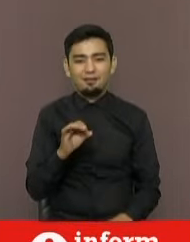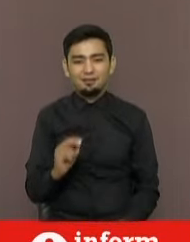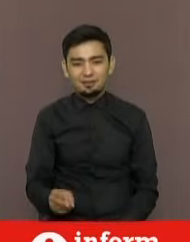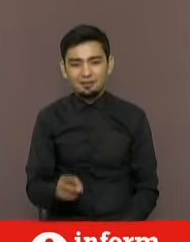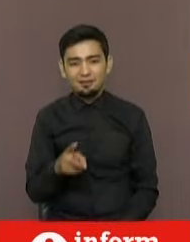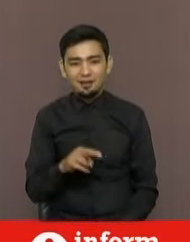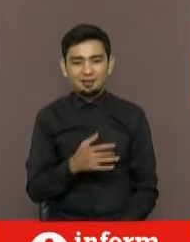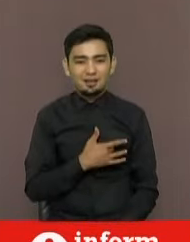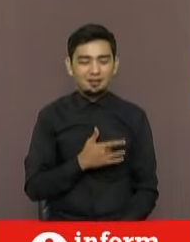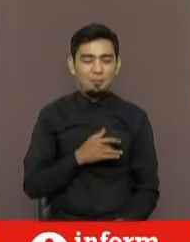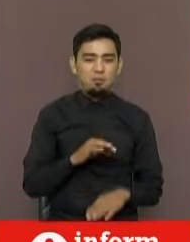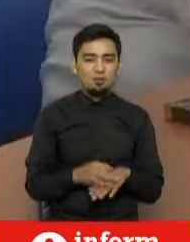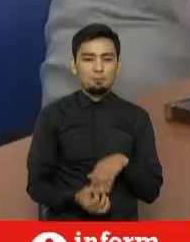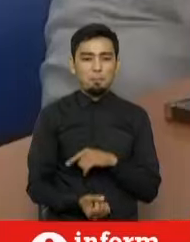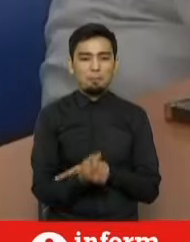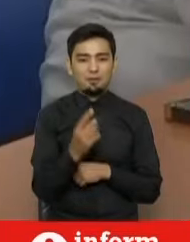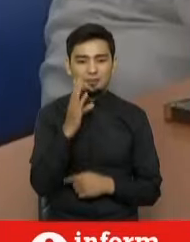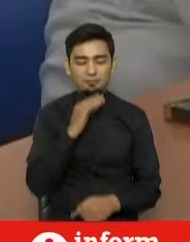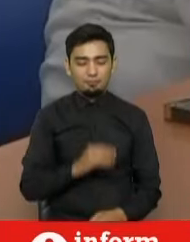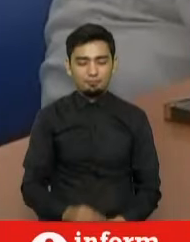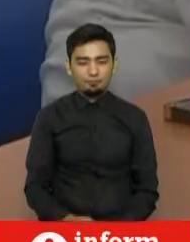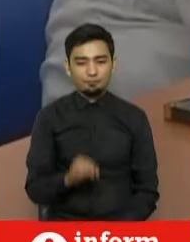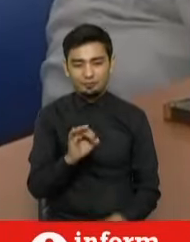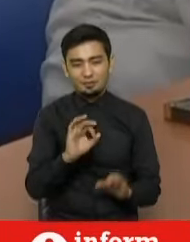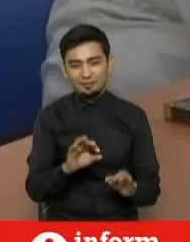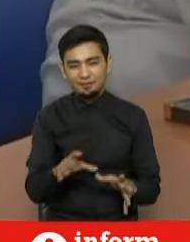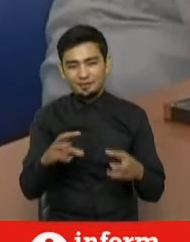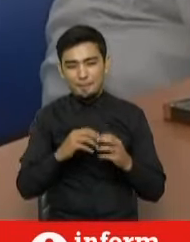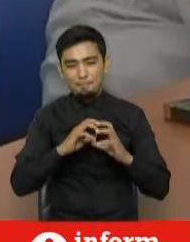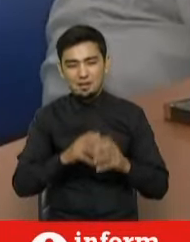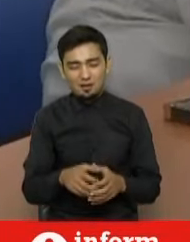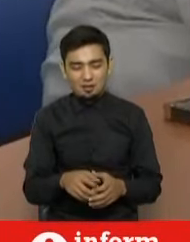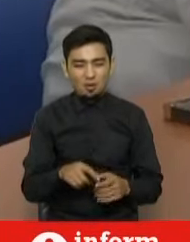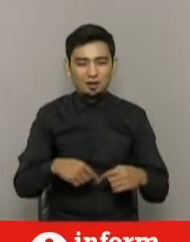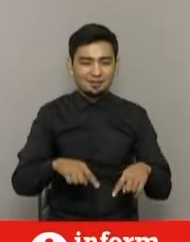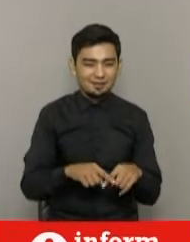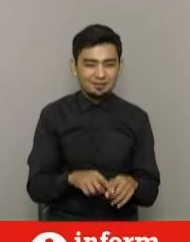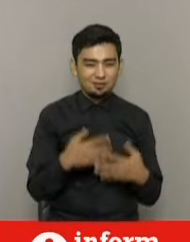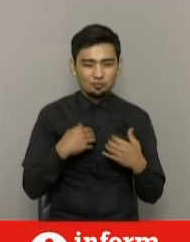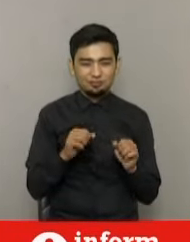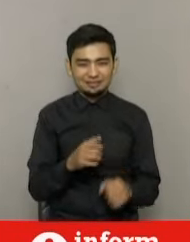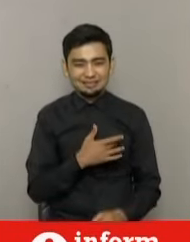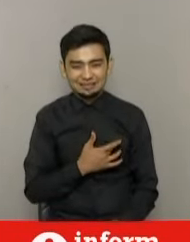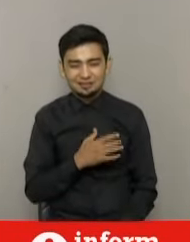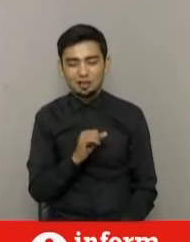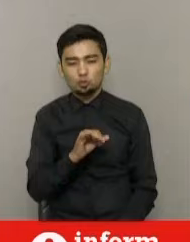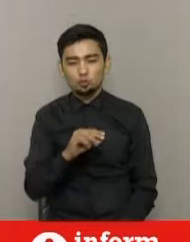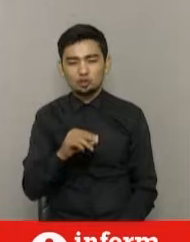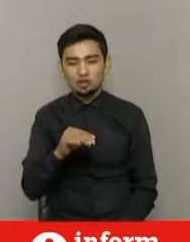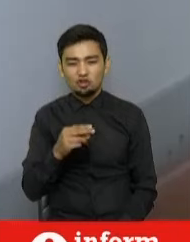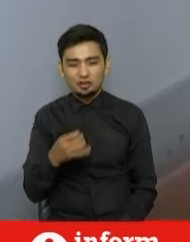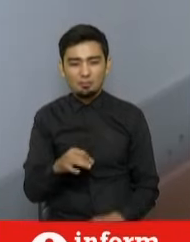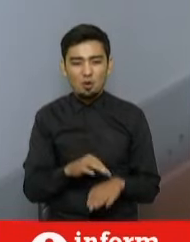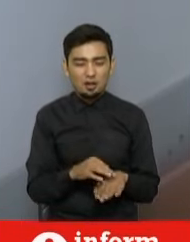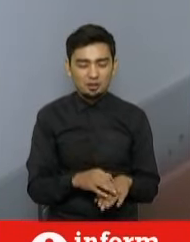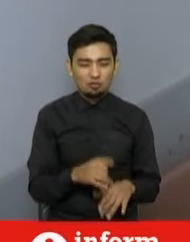для сердечно-сосудистых заболеваний. А по информации Всемирной организации здравоохранения, сердечно-сосудистые заболевания на сегодняшний день